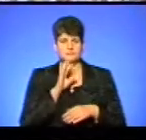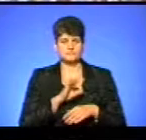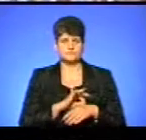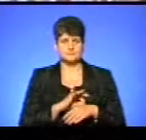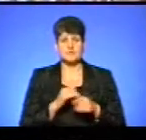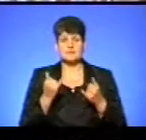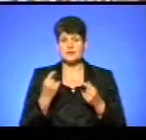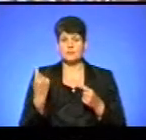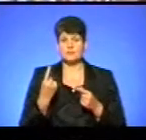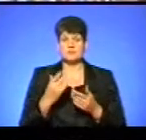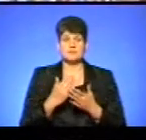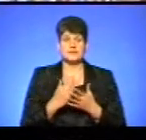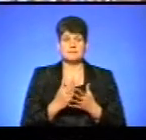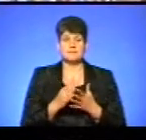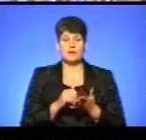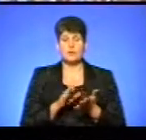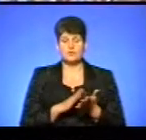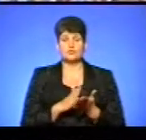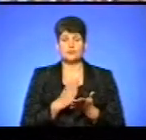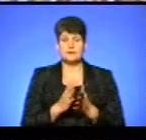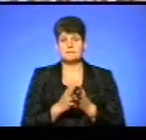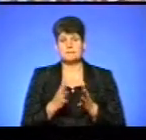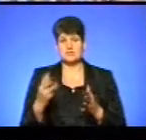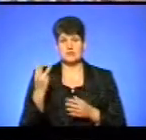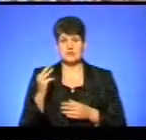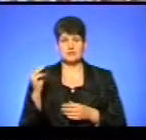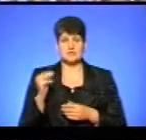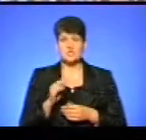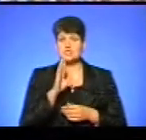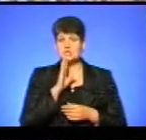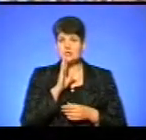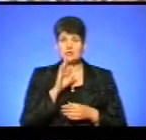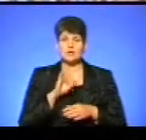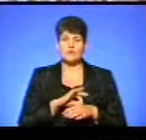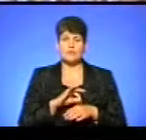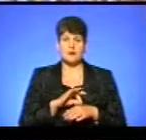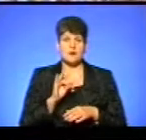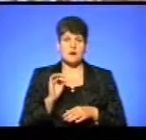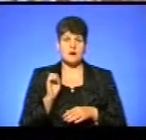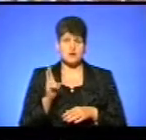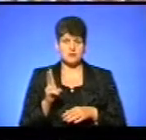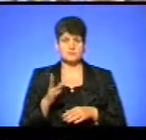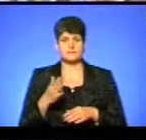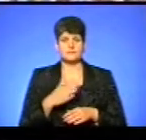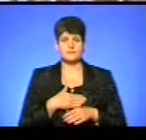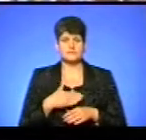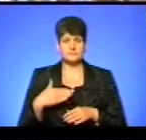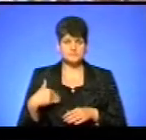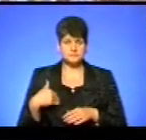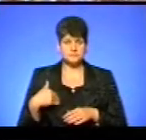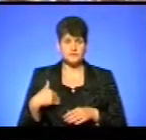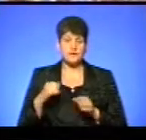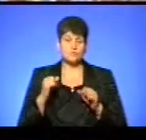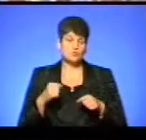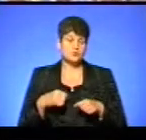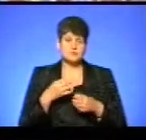області проживає більше, на обліку знаходиться більше 3000 жінок, які перехворіли на рак молочної залози. Ну, можна